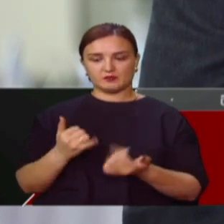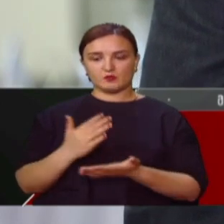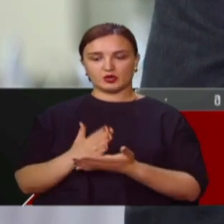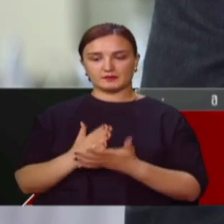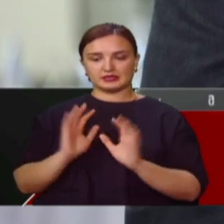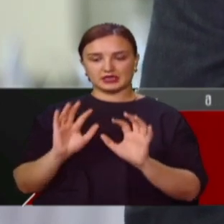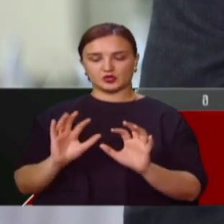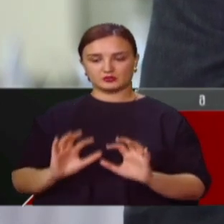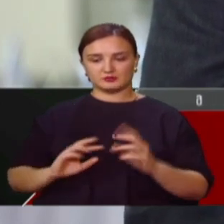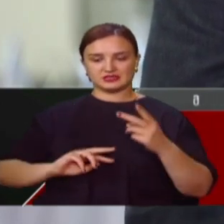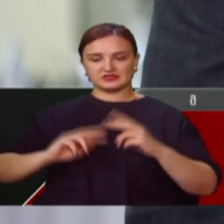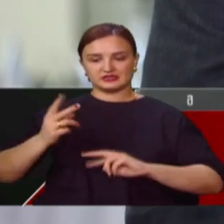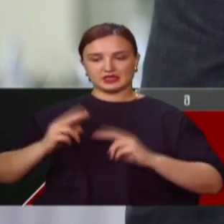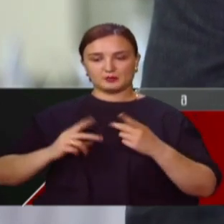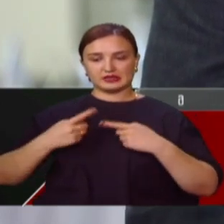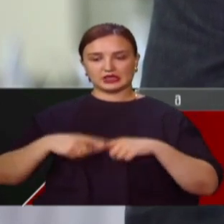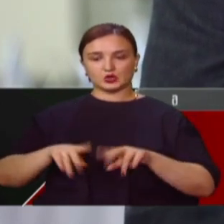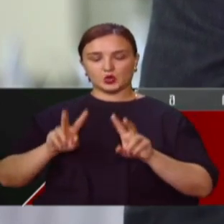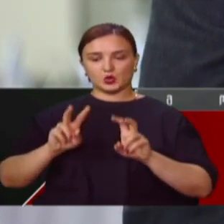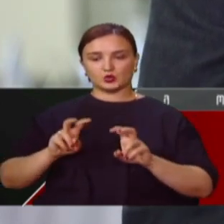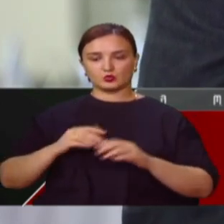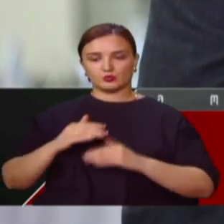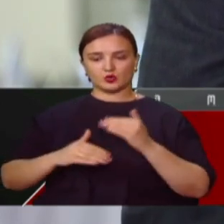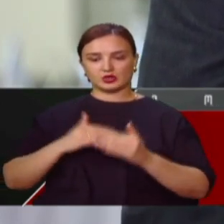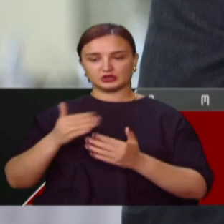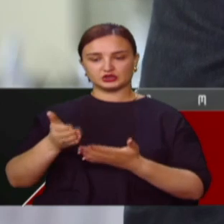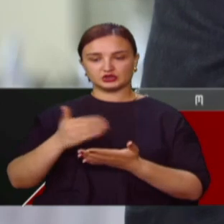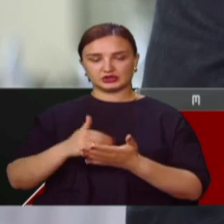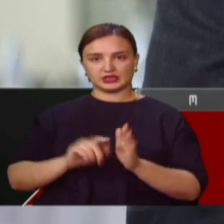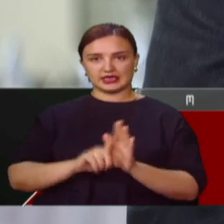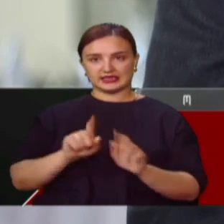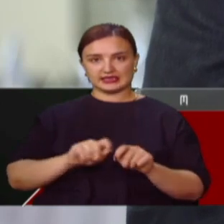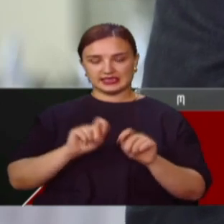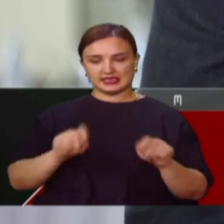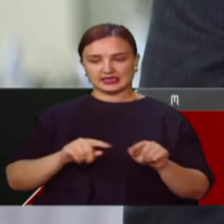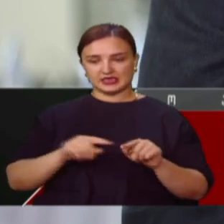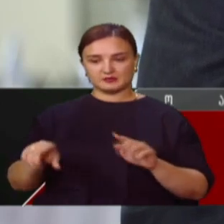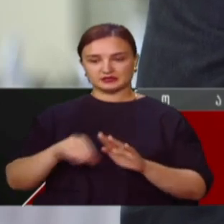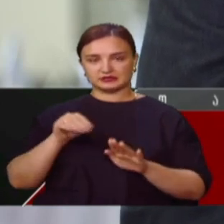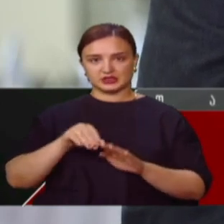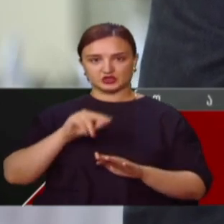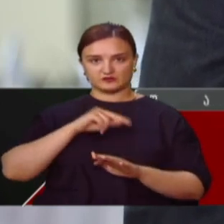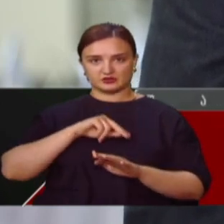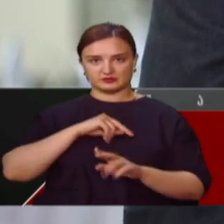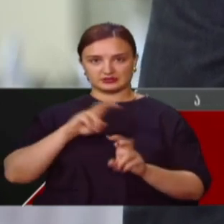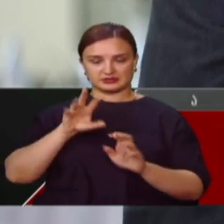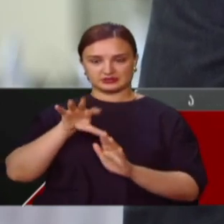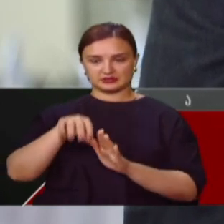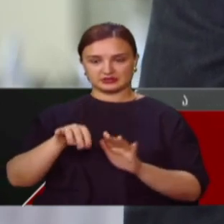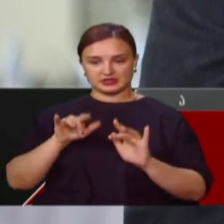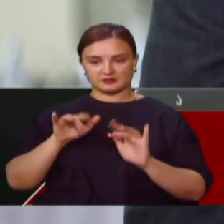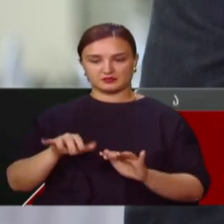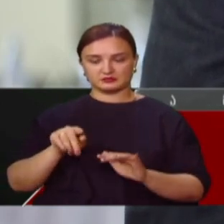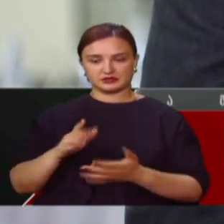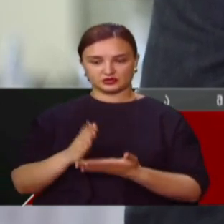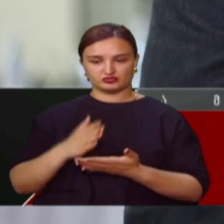კანონმდებლობის ცვლილების და ზოგადად ტექნოლოგიური პროგრესის შედეგად ინერგება საარჩევნო ადმინისტრაციის საქმიანობაში, რაც